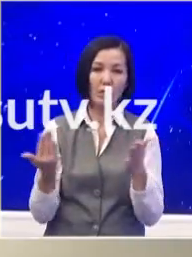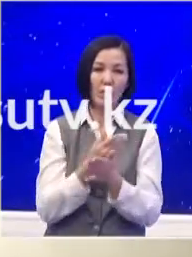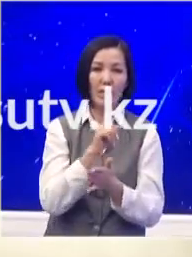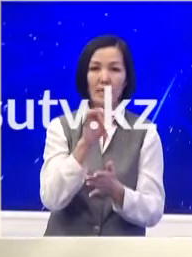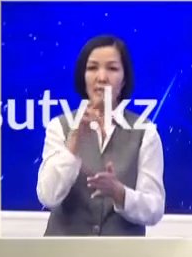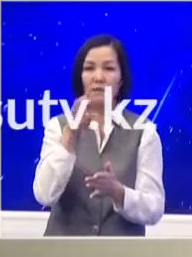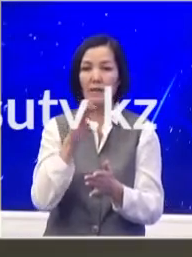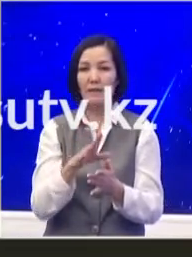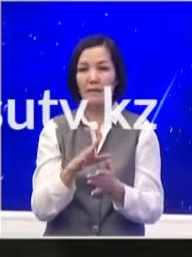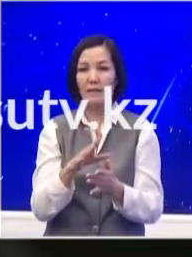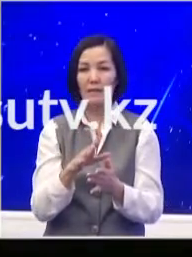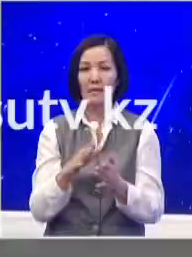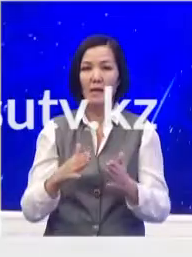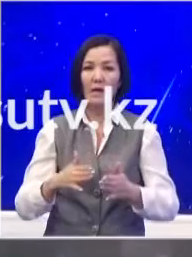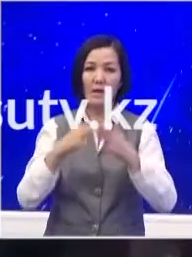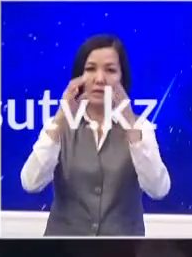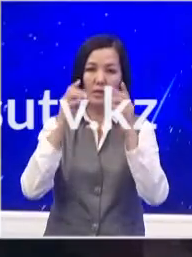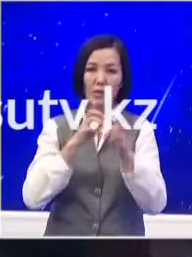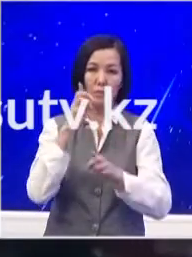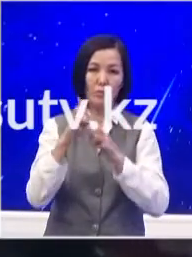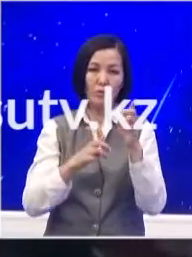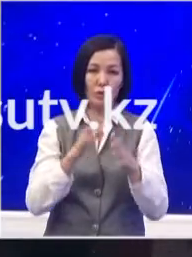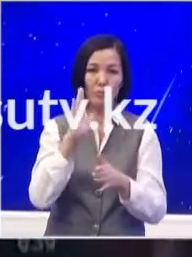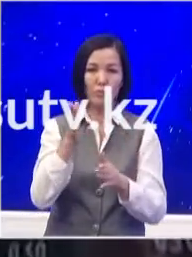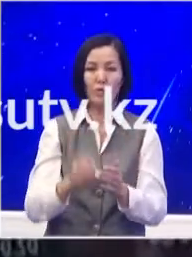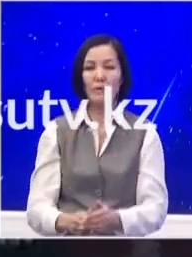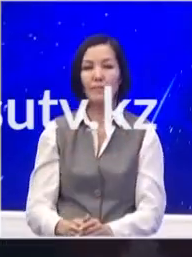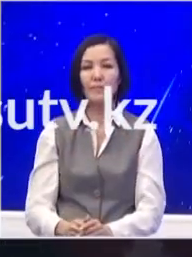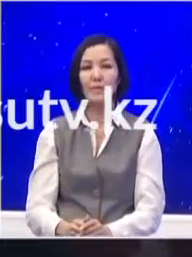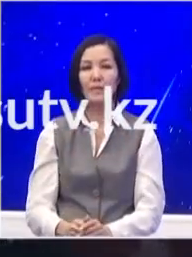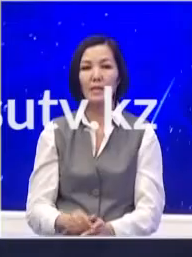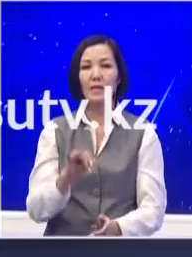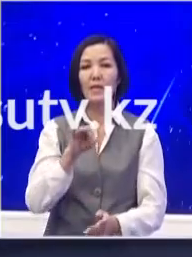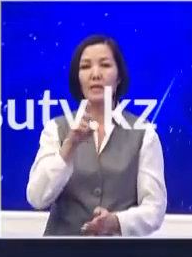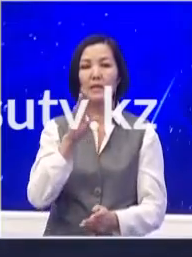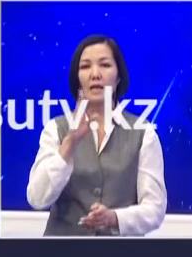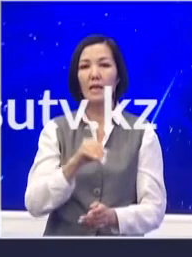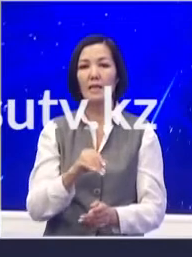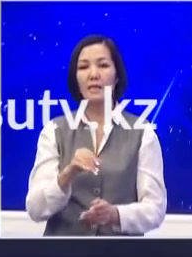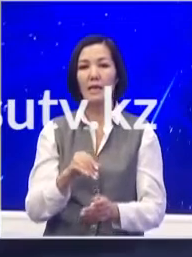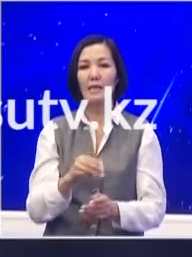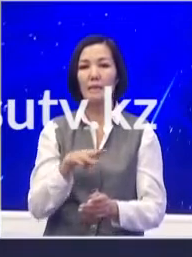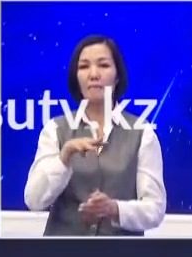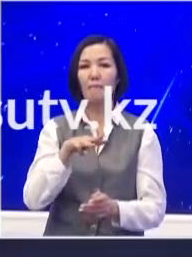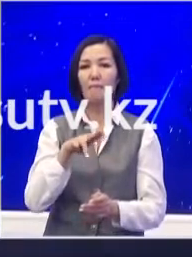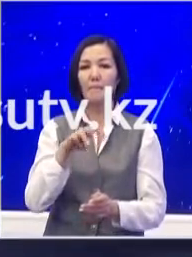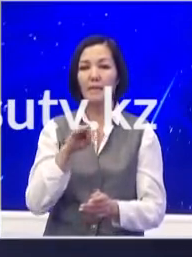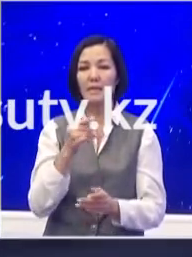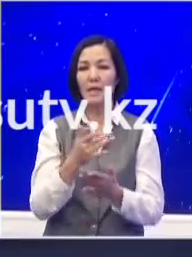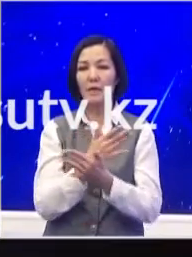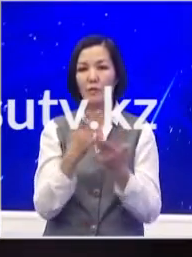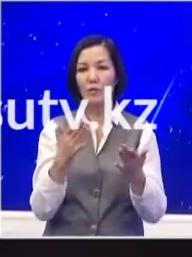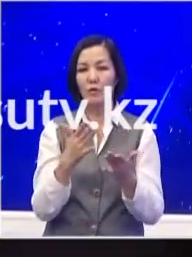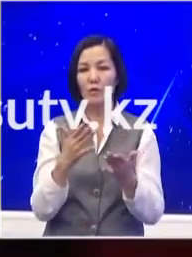айлақтан ғарышқа аттанады. Италия астанасы Римде көшеге пицца автоматтары орнатылды. Құрылғыда 4 түрлі